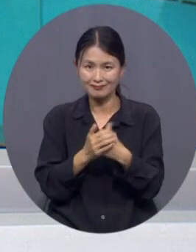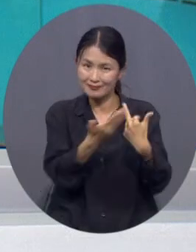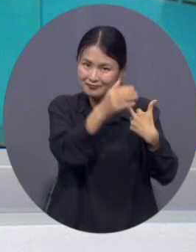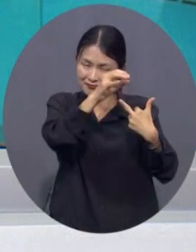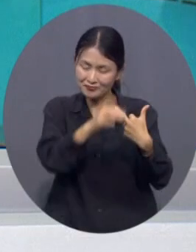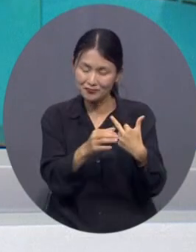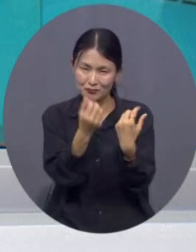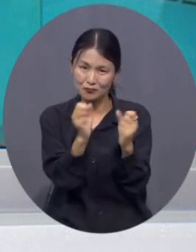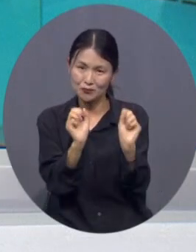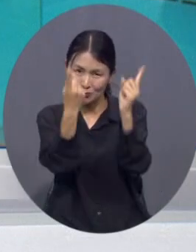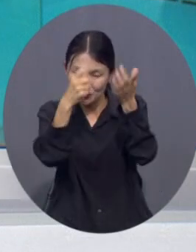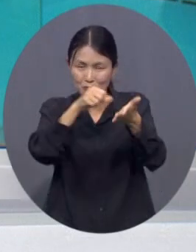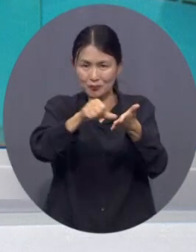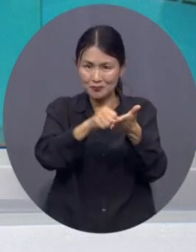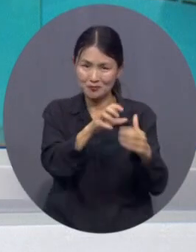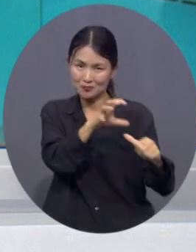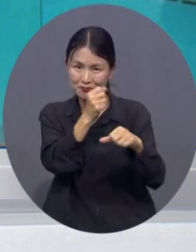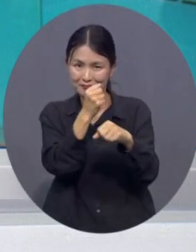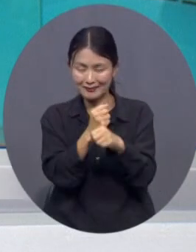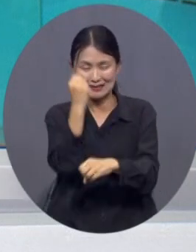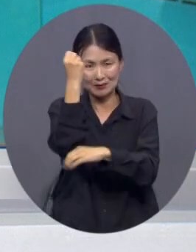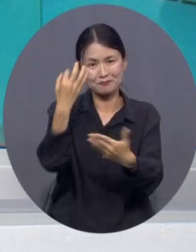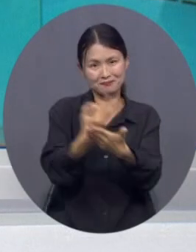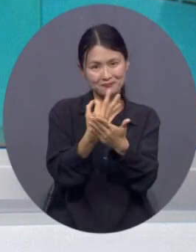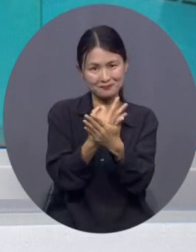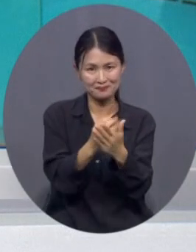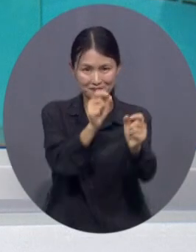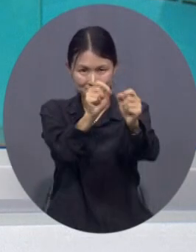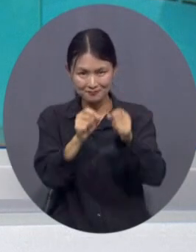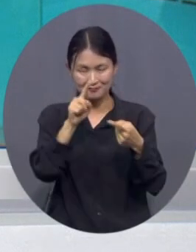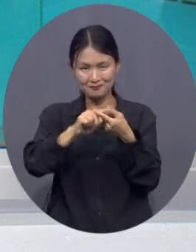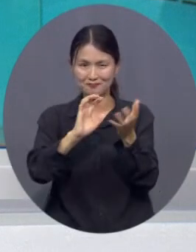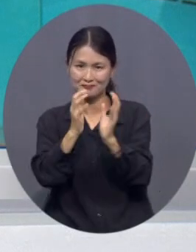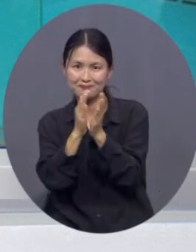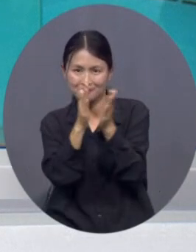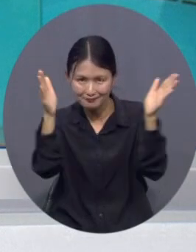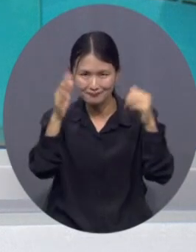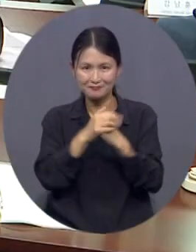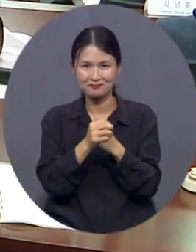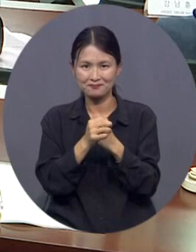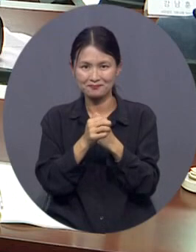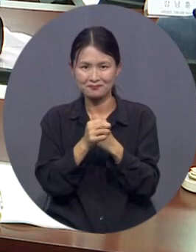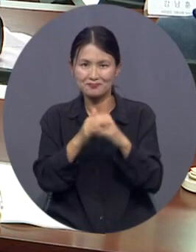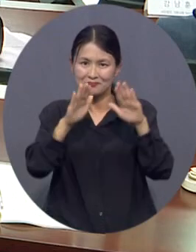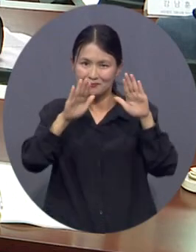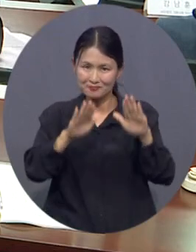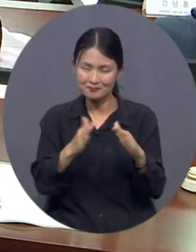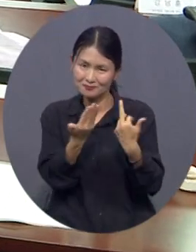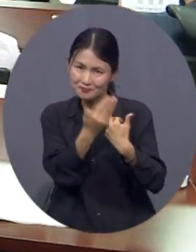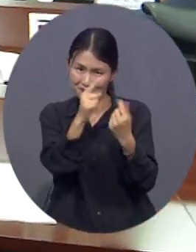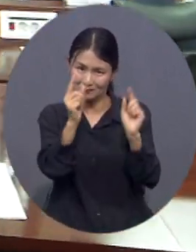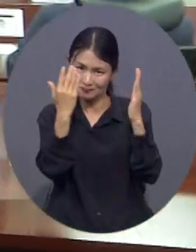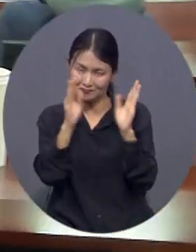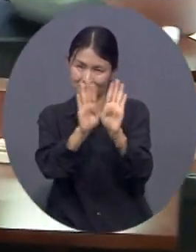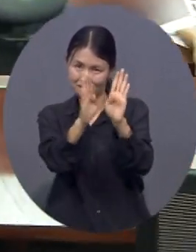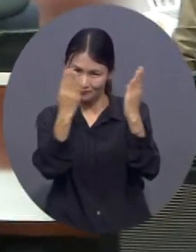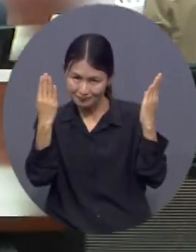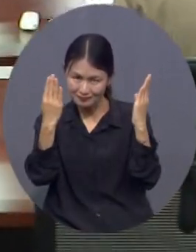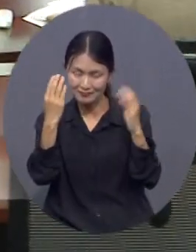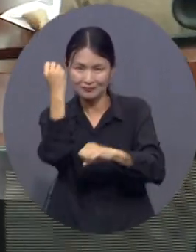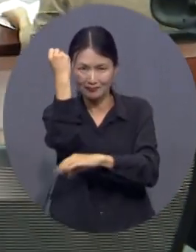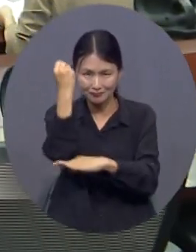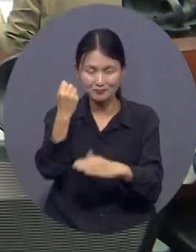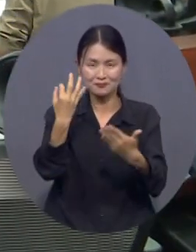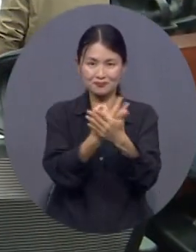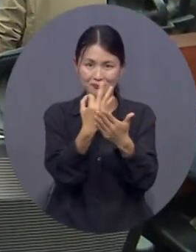제주의 공동자원을 활용해 기본소득을 도입하는 방안에 대한 논의가 시작됐습니다. 오늘 제주대에서 열린 지자체